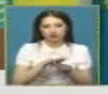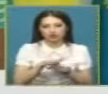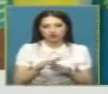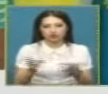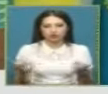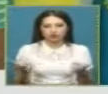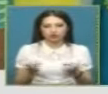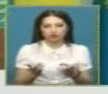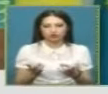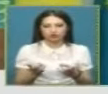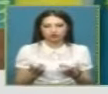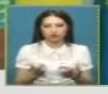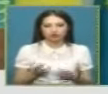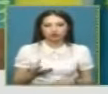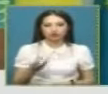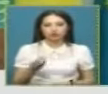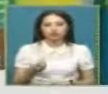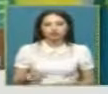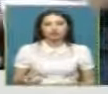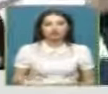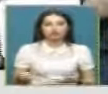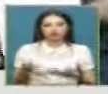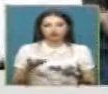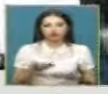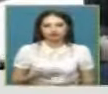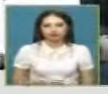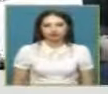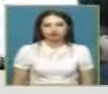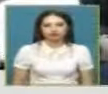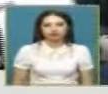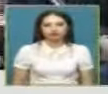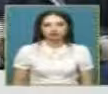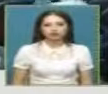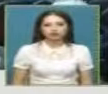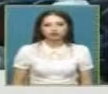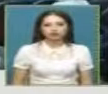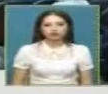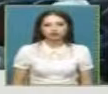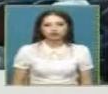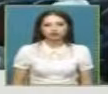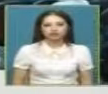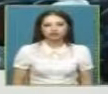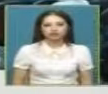атқаруымыз керек. Соған шақырамын. Нұрлан Әлімбаев, Батыр Оразбеков, Нұржан Ақжол.